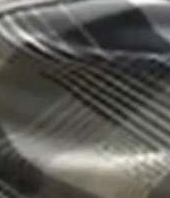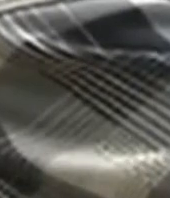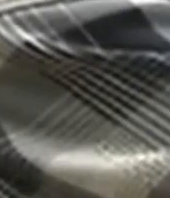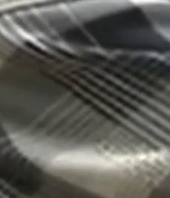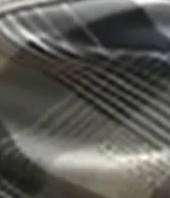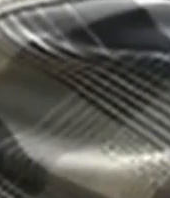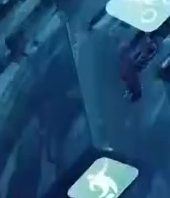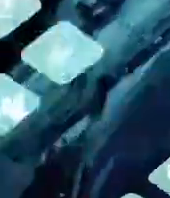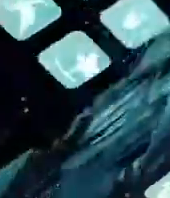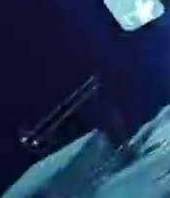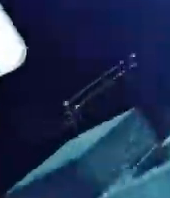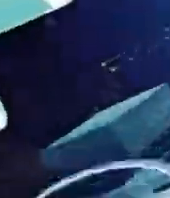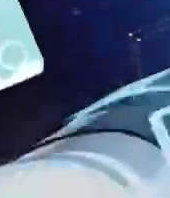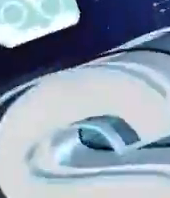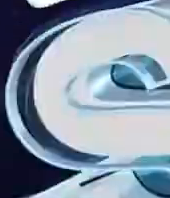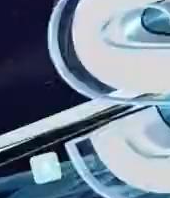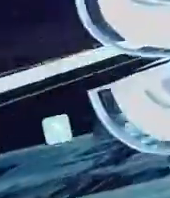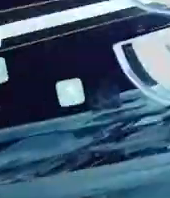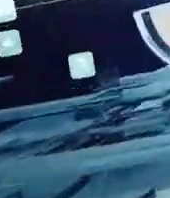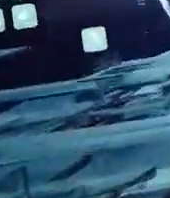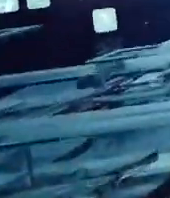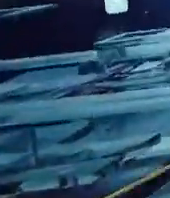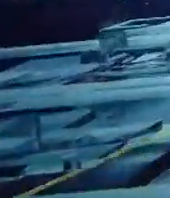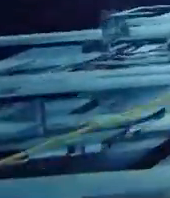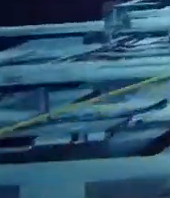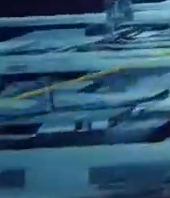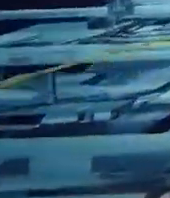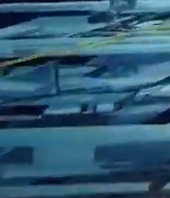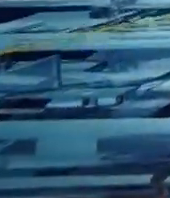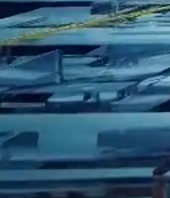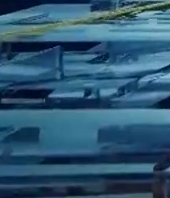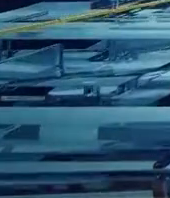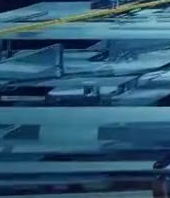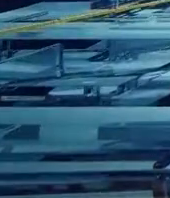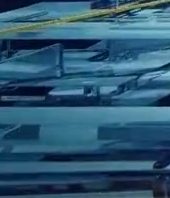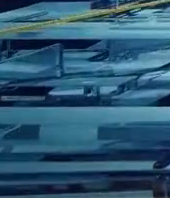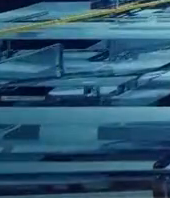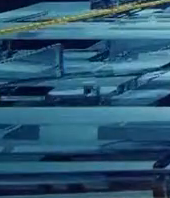Жетісу телеарнасы.